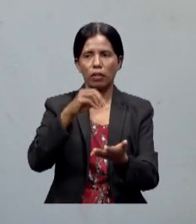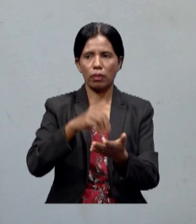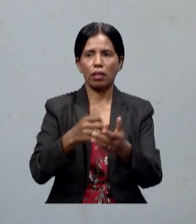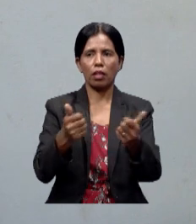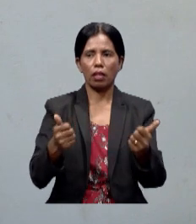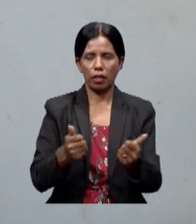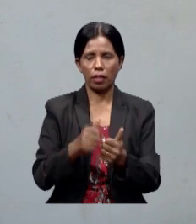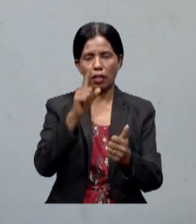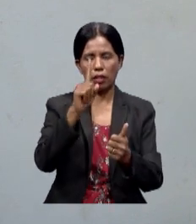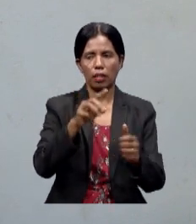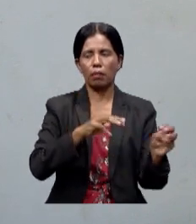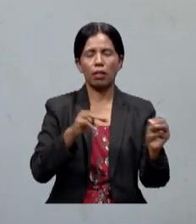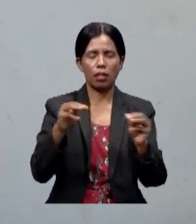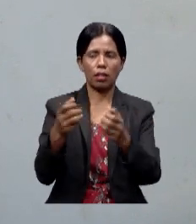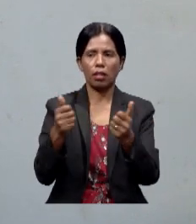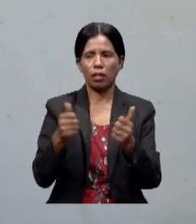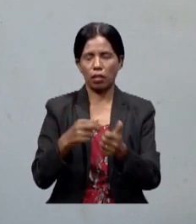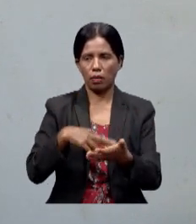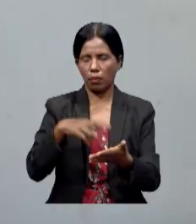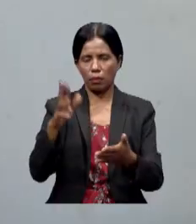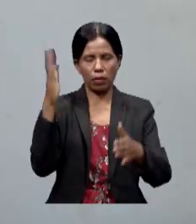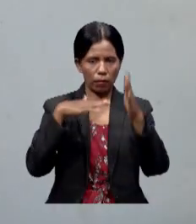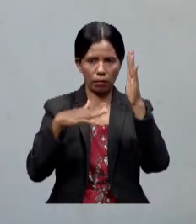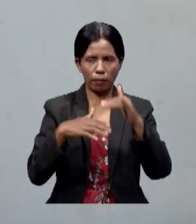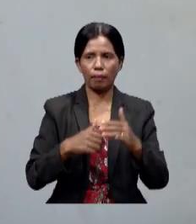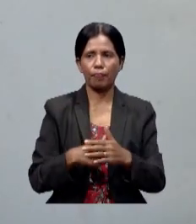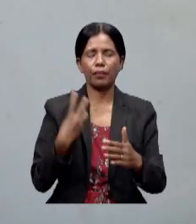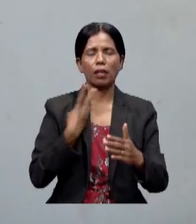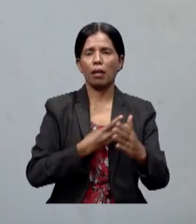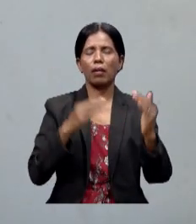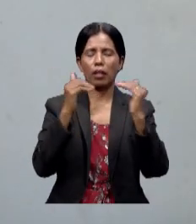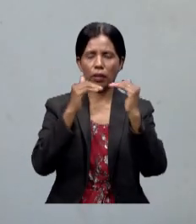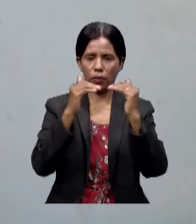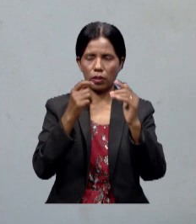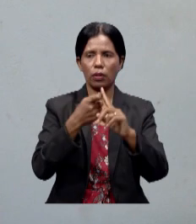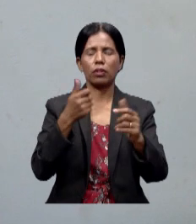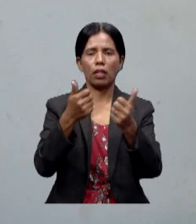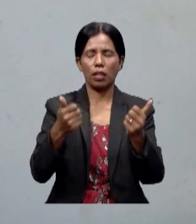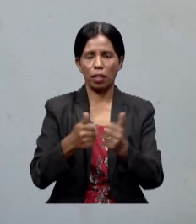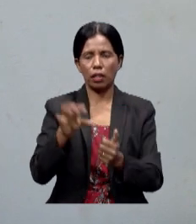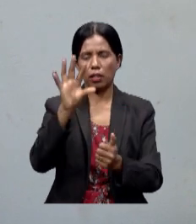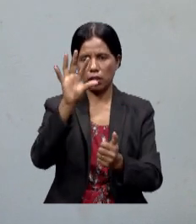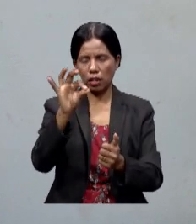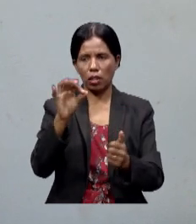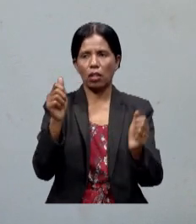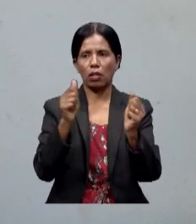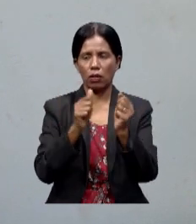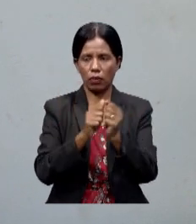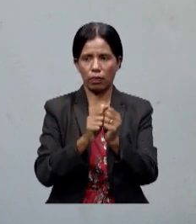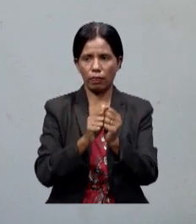ida bafala alia mak serla aprova ta antau ne problema ta ami encontro na husi alia si ane ho liurai